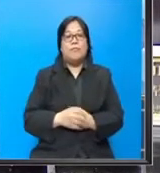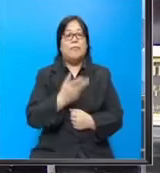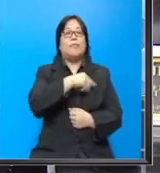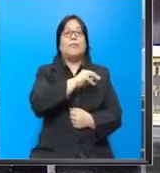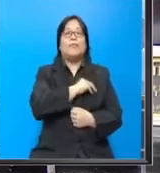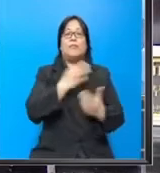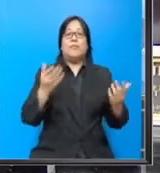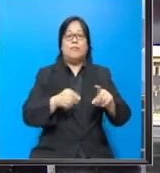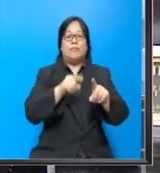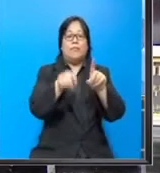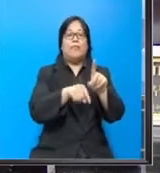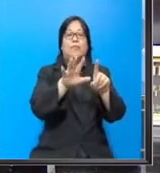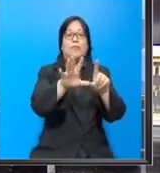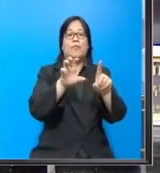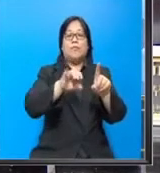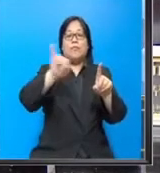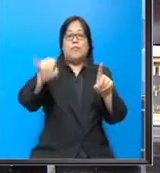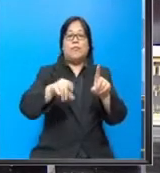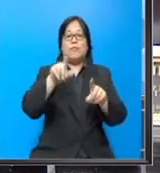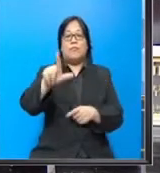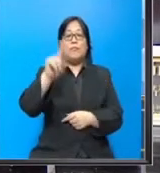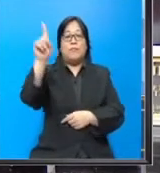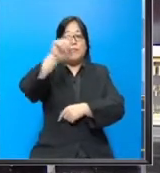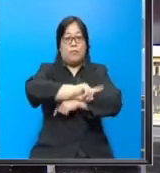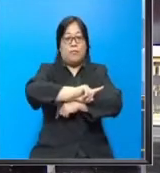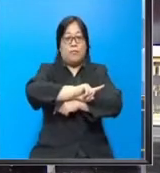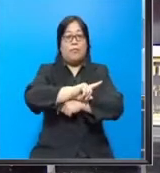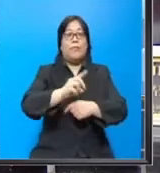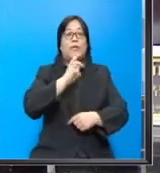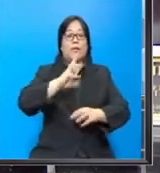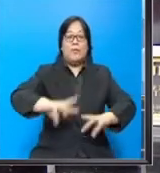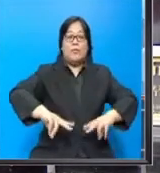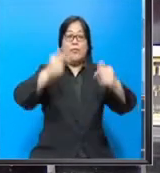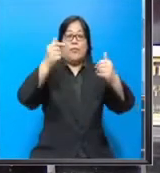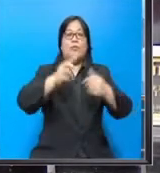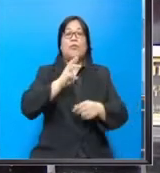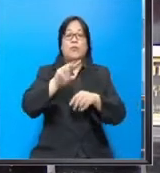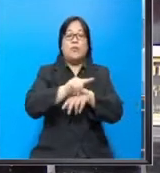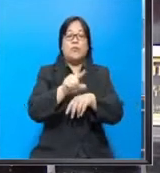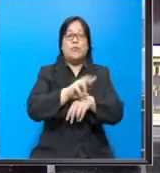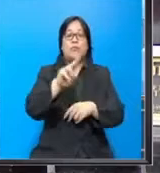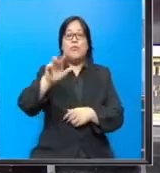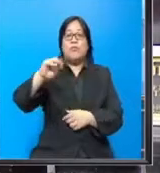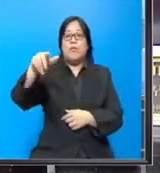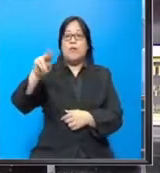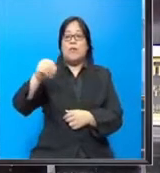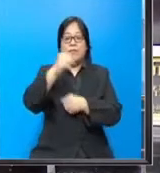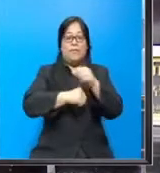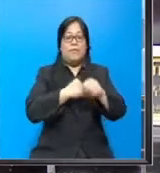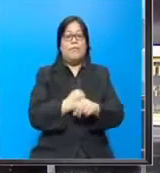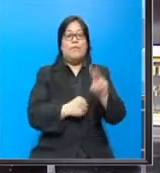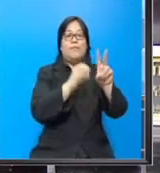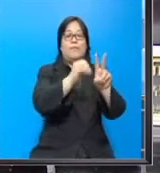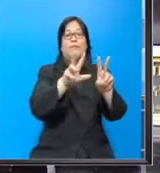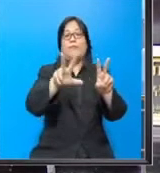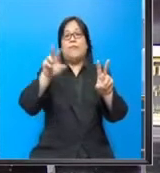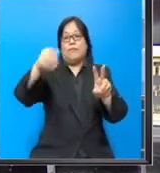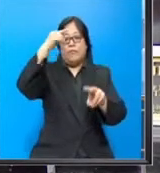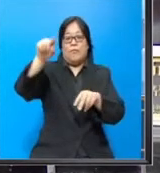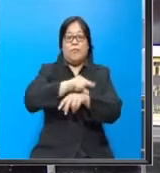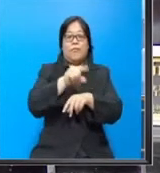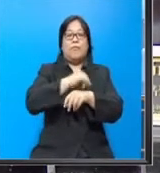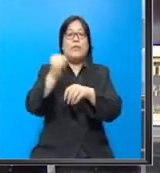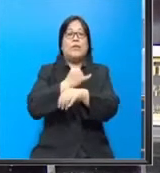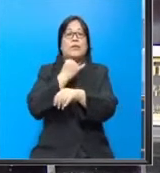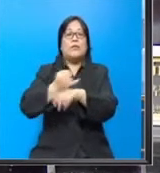sebanyak 1500 Khalid Sehari air putih gunung depan Loji kumbahan menjelang tahun 2030 untuk